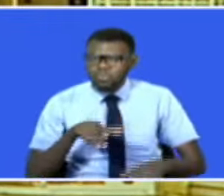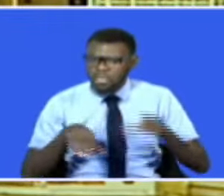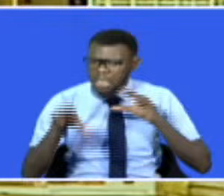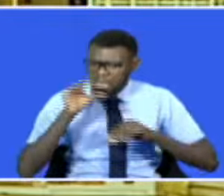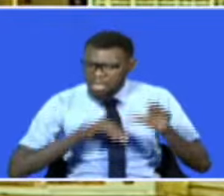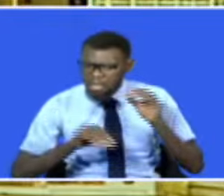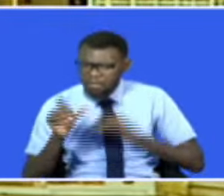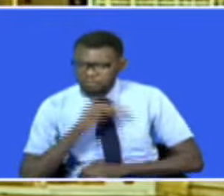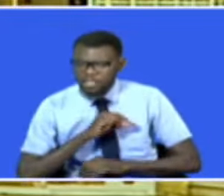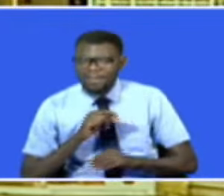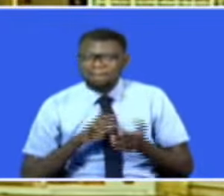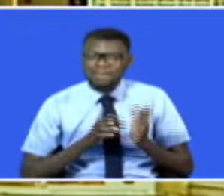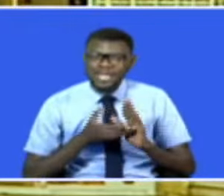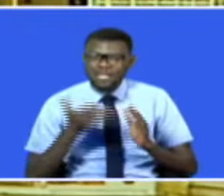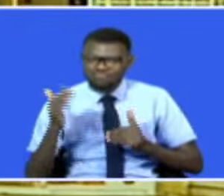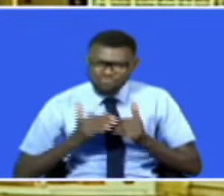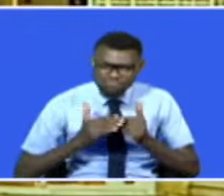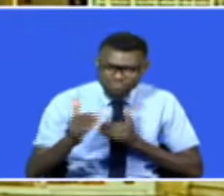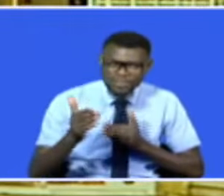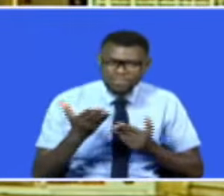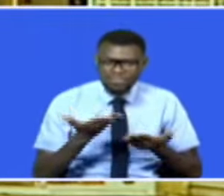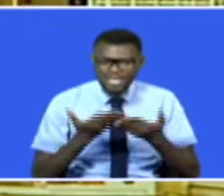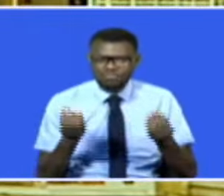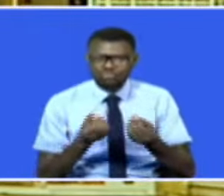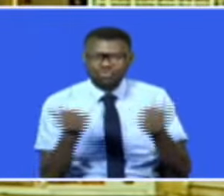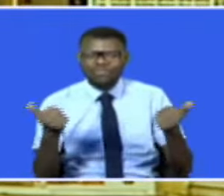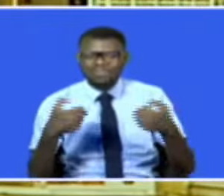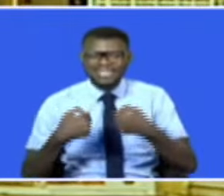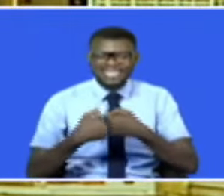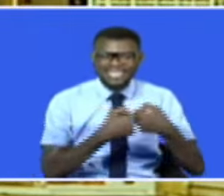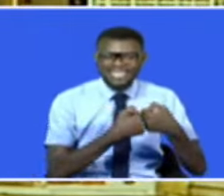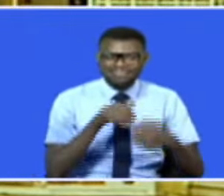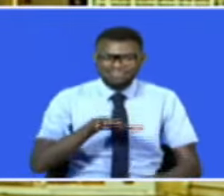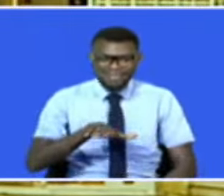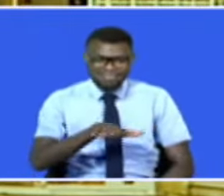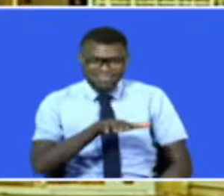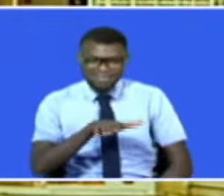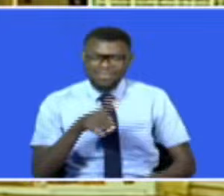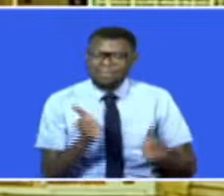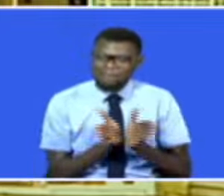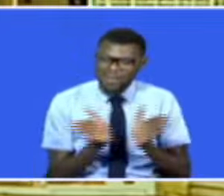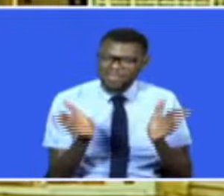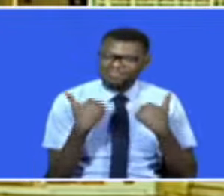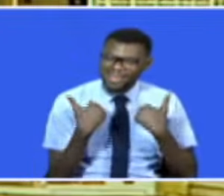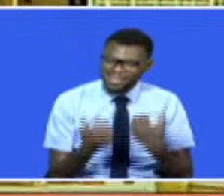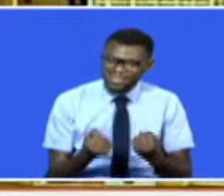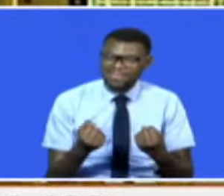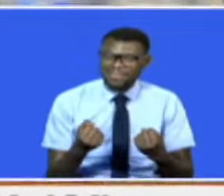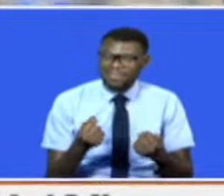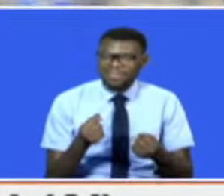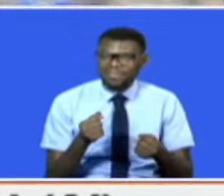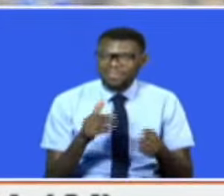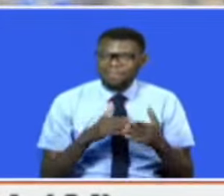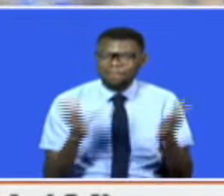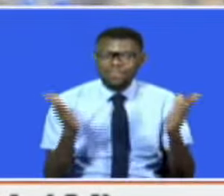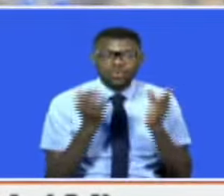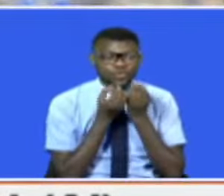waliopata kusaidia kutatua changamoto zinazoathiri afya ya umma. Gloria Milimu na taarifa zaidi.